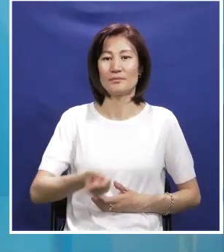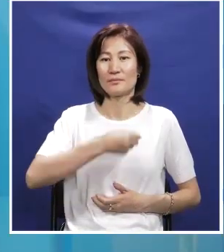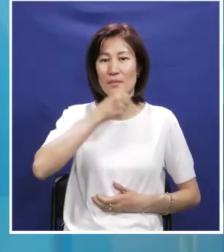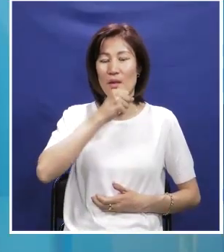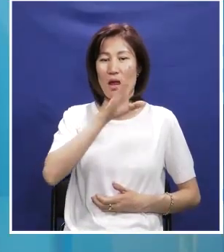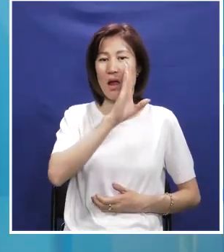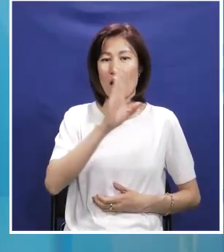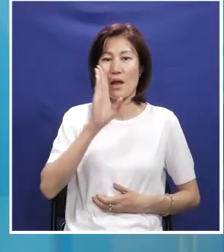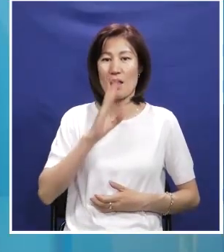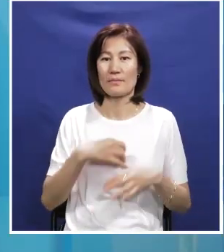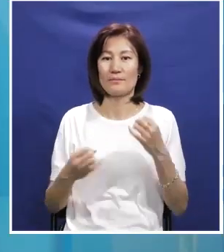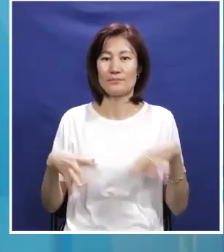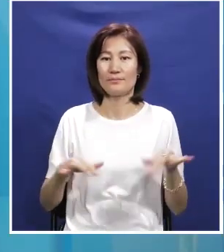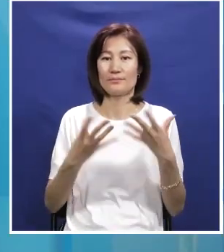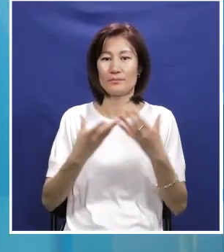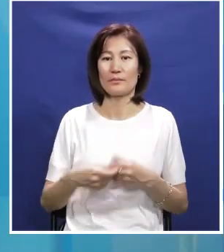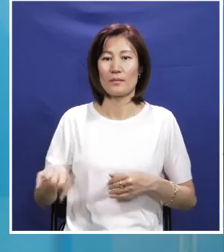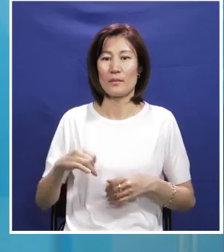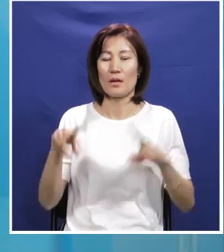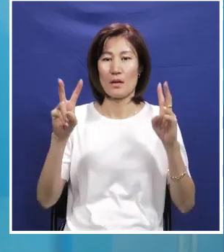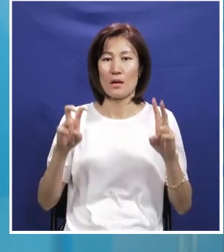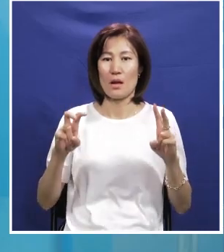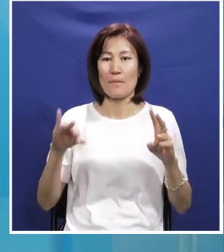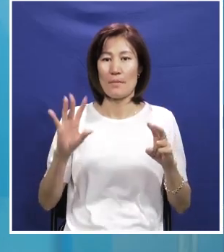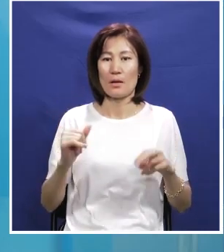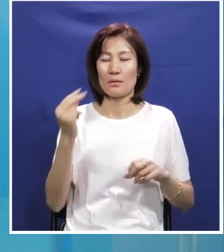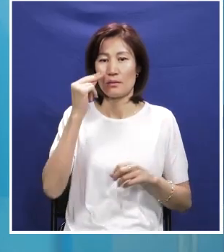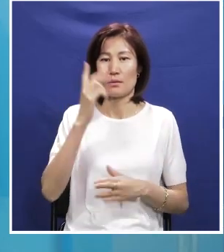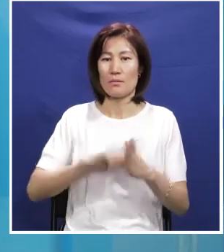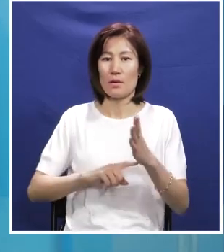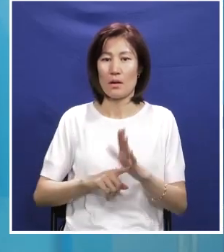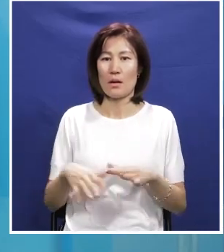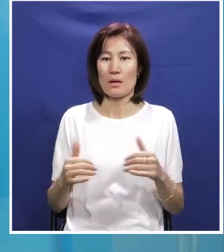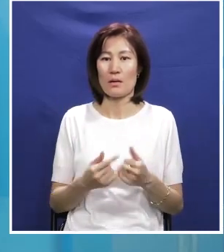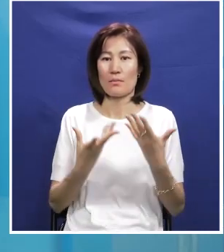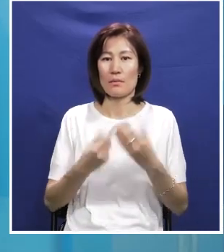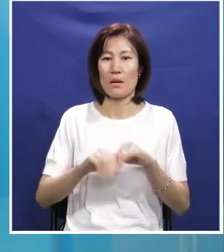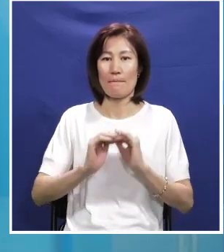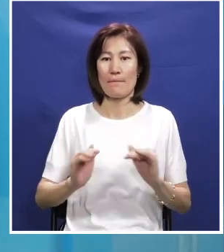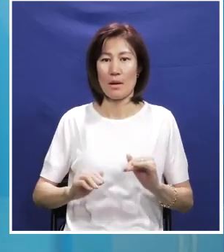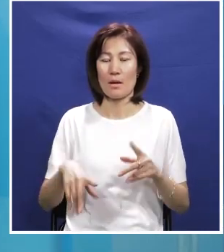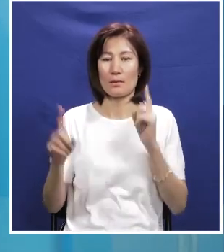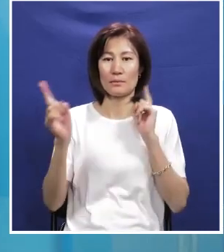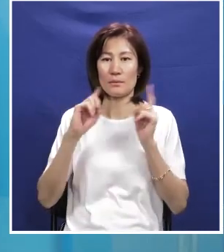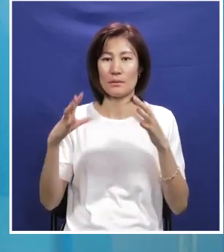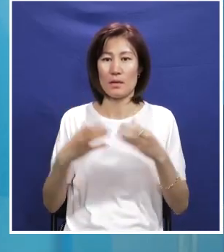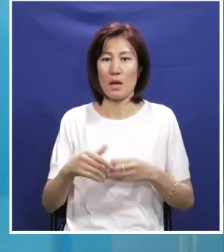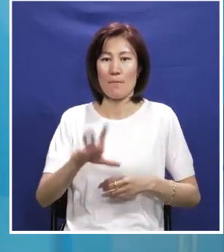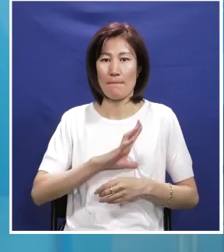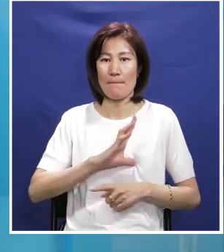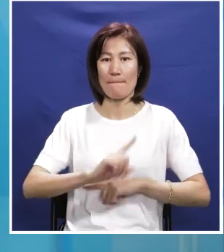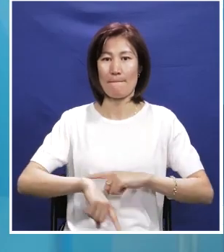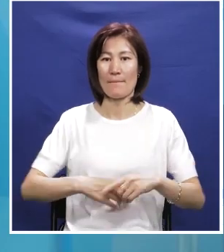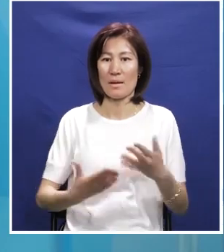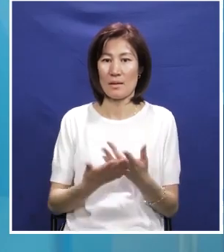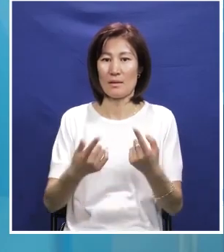Ата-аналармен қарым-қатынасты қалыптастыру. Дәл осындай тақырыпты арқау етіп Шымкенттегі Жан Динара балабақшасында семинар өтті. Мақсат